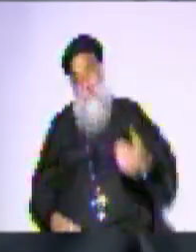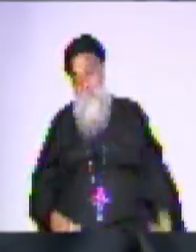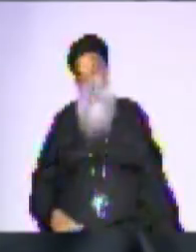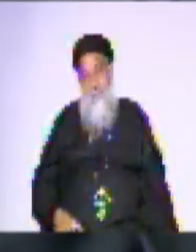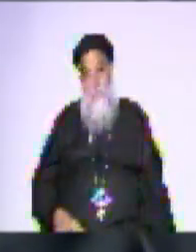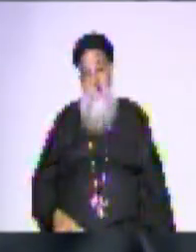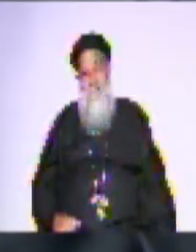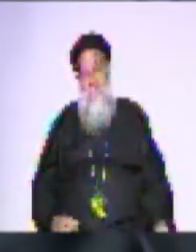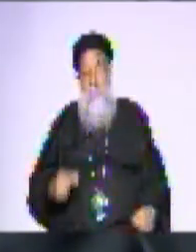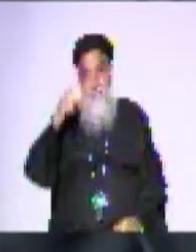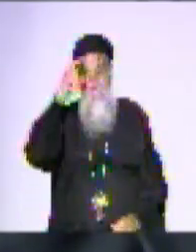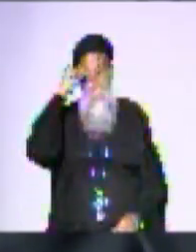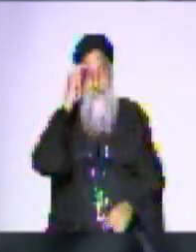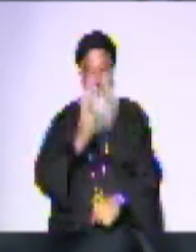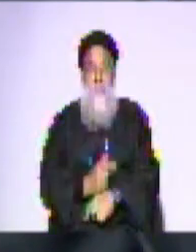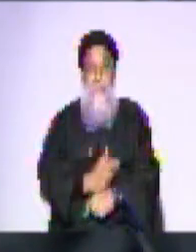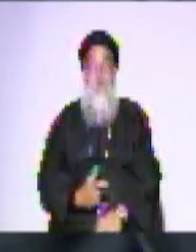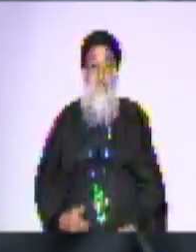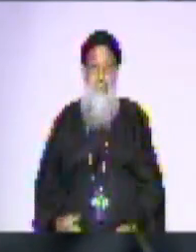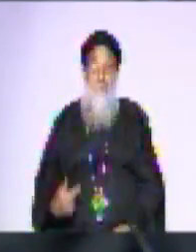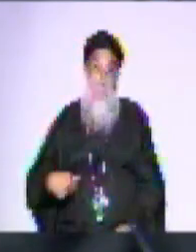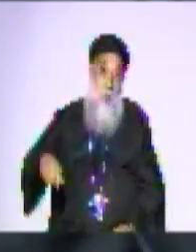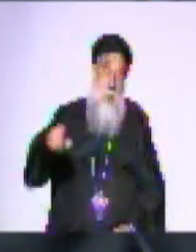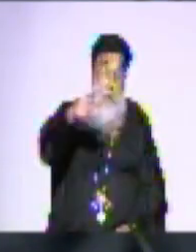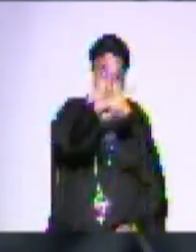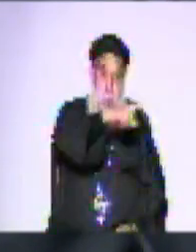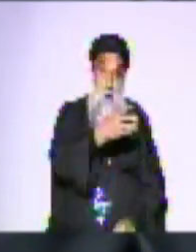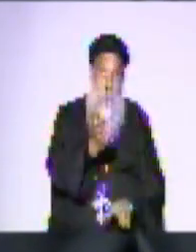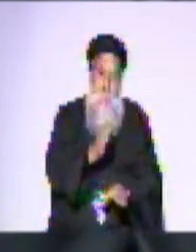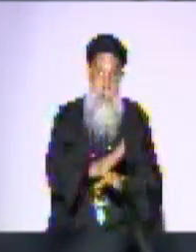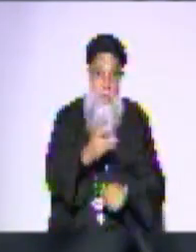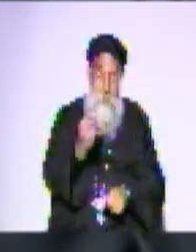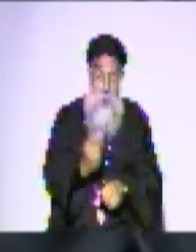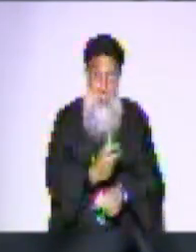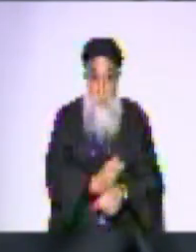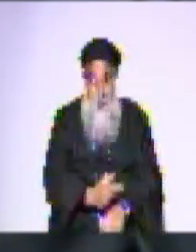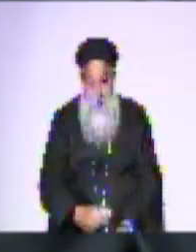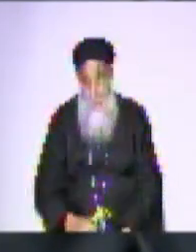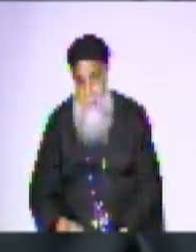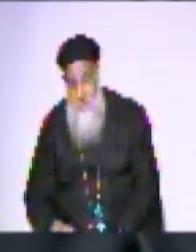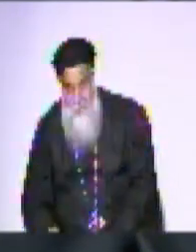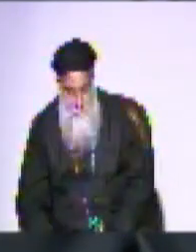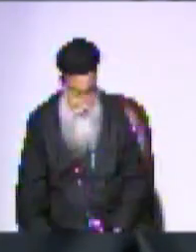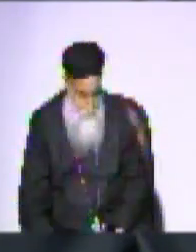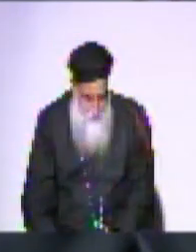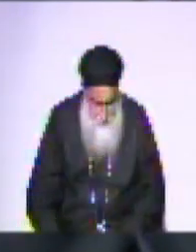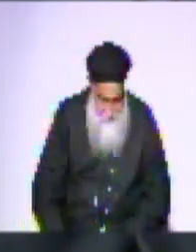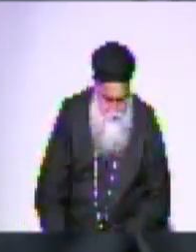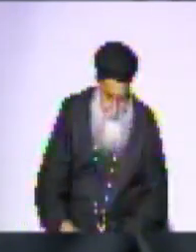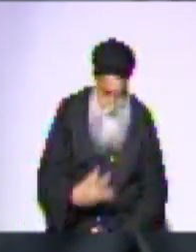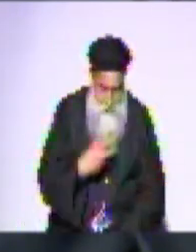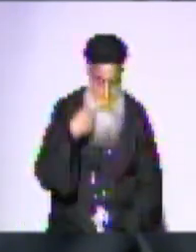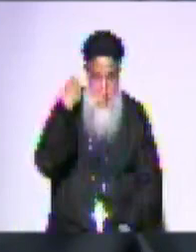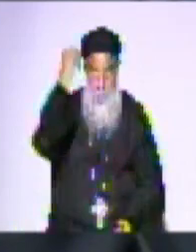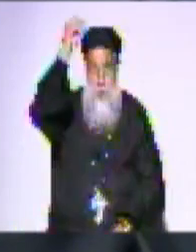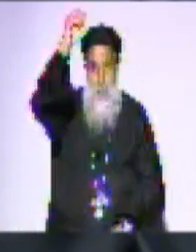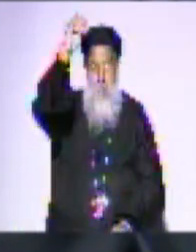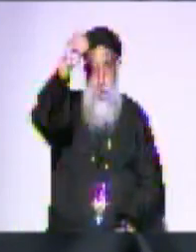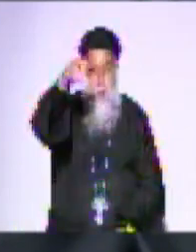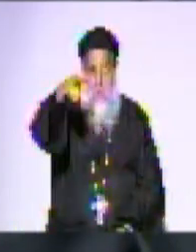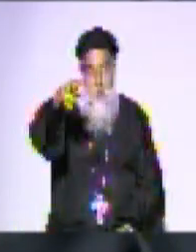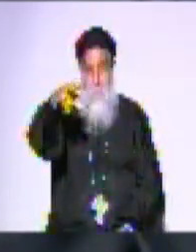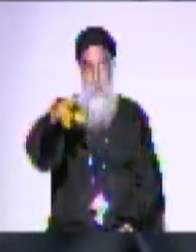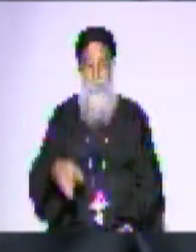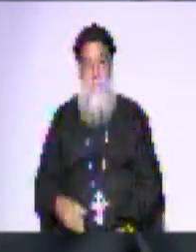برضه سيدنا معلمنا بولس الرسول يقول ونحن أموات بالخطايا أحيانا مع المسيح بالنعمة أنتم مخلصون،